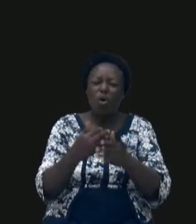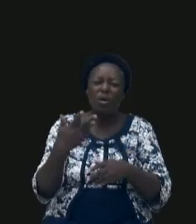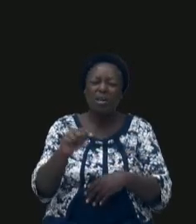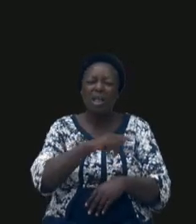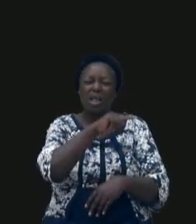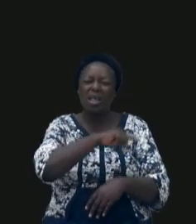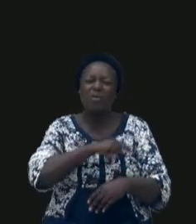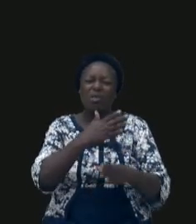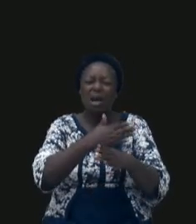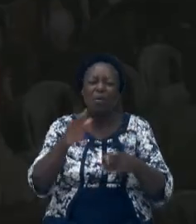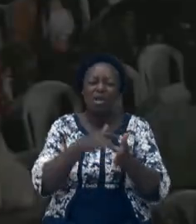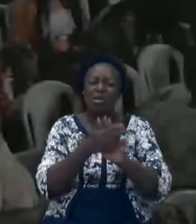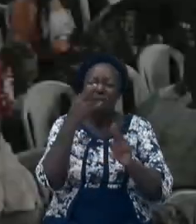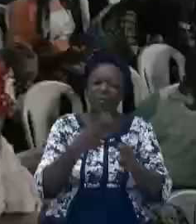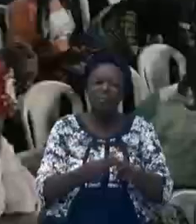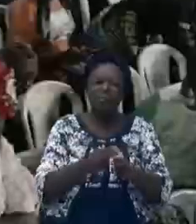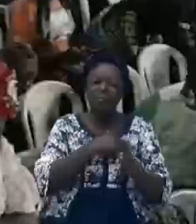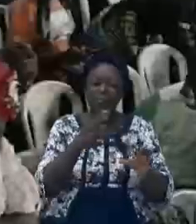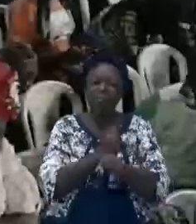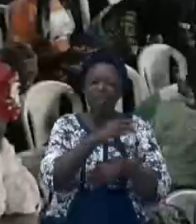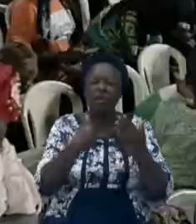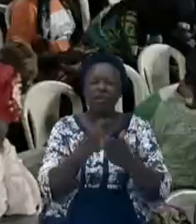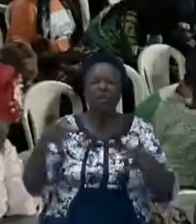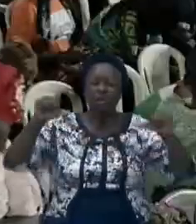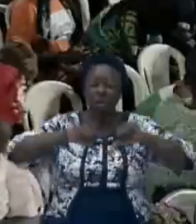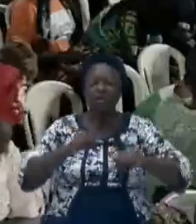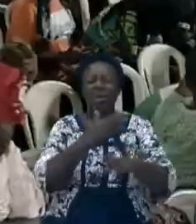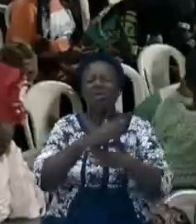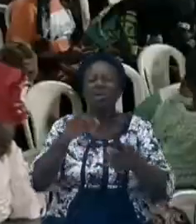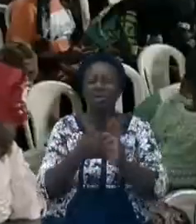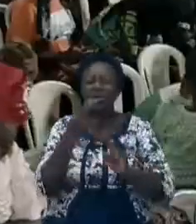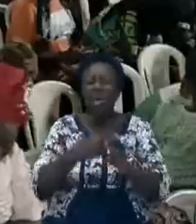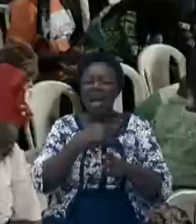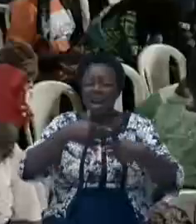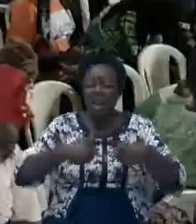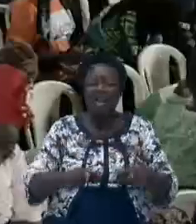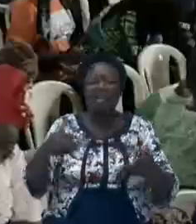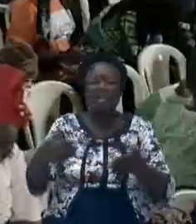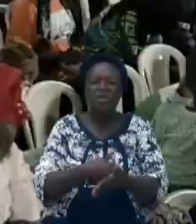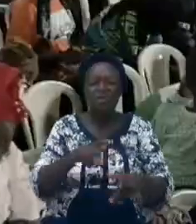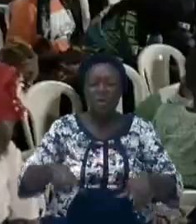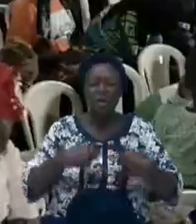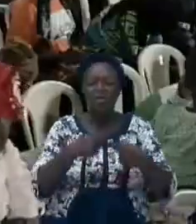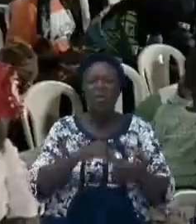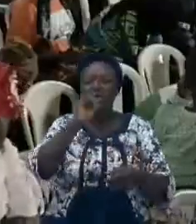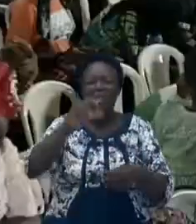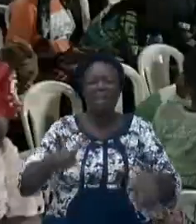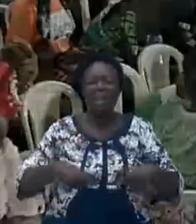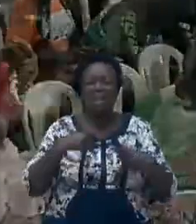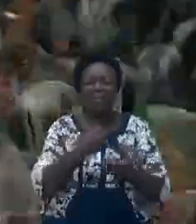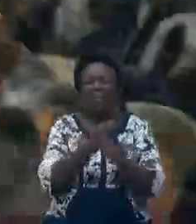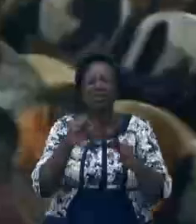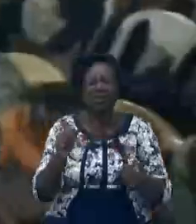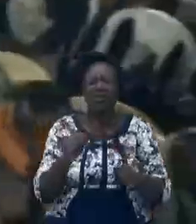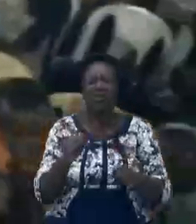jésus et toutes les probabilités autres la condamnation et que